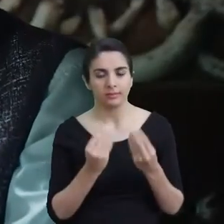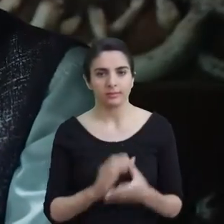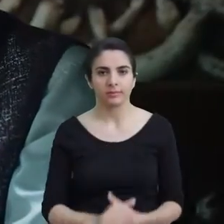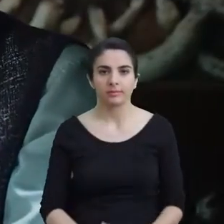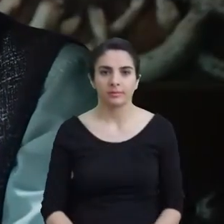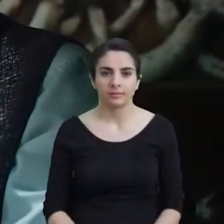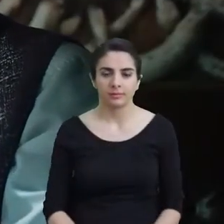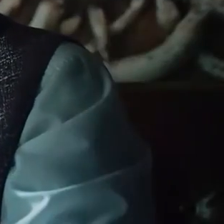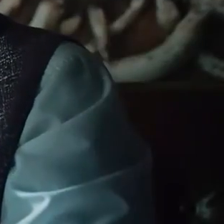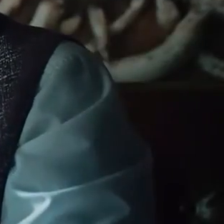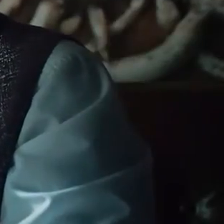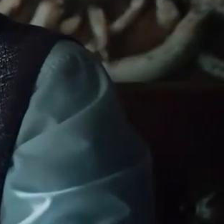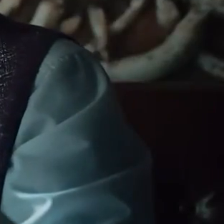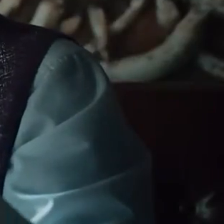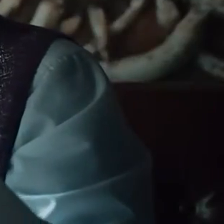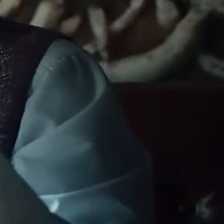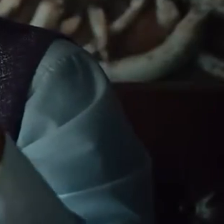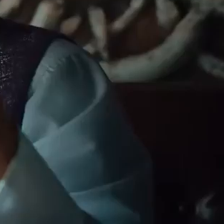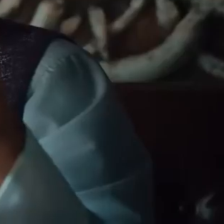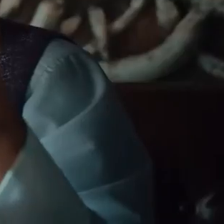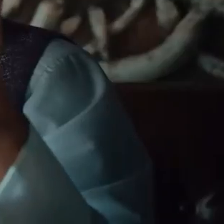Tabancayı yüzü hizasında tuttu.